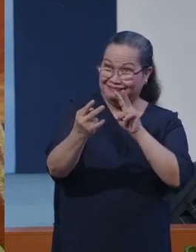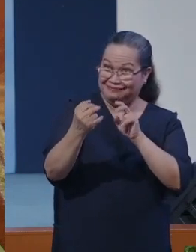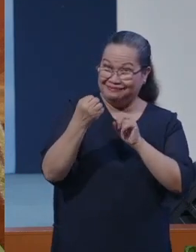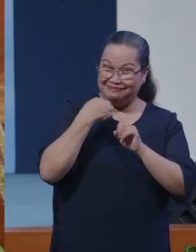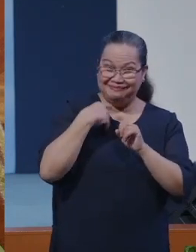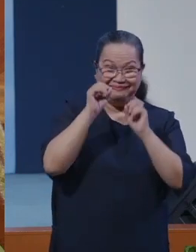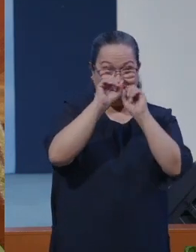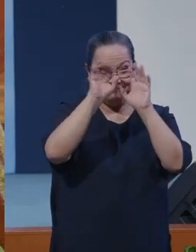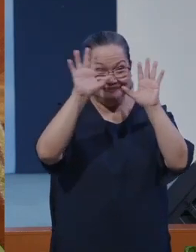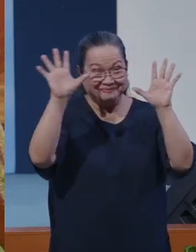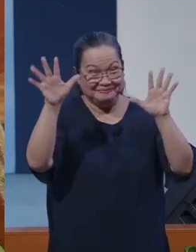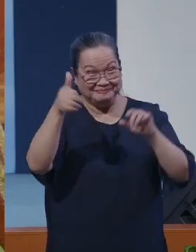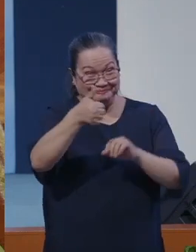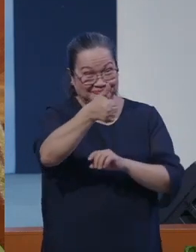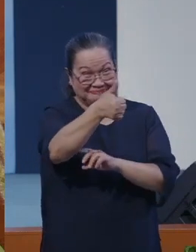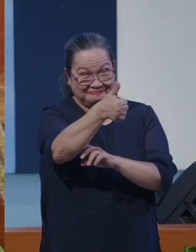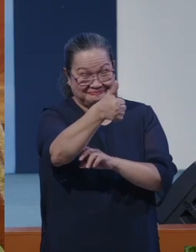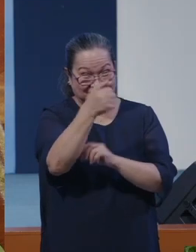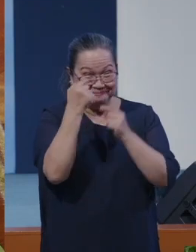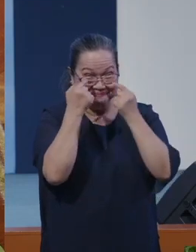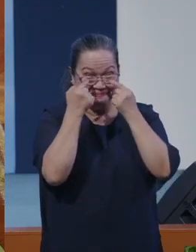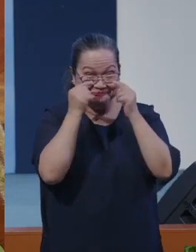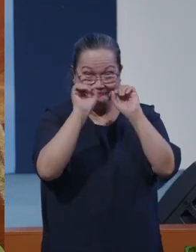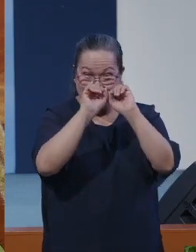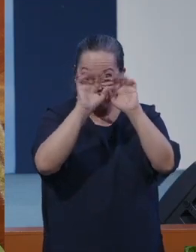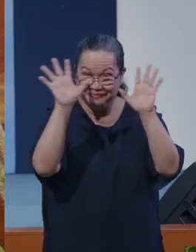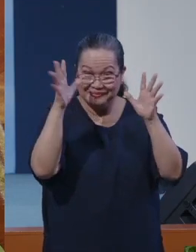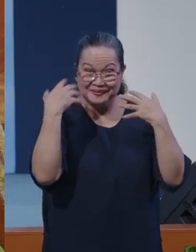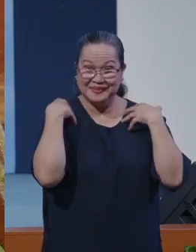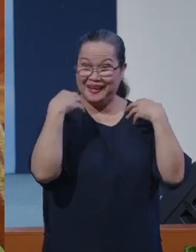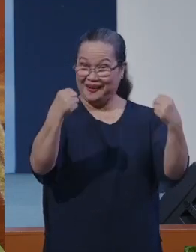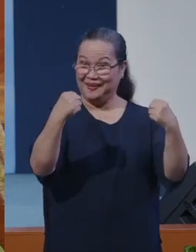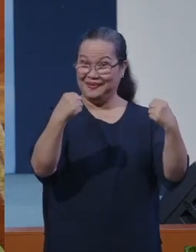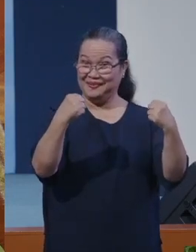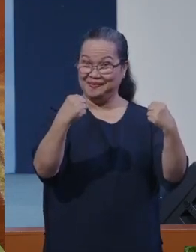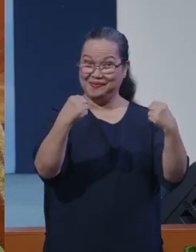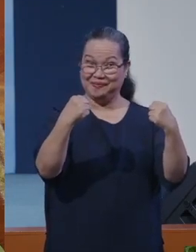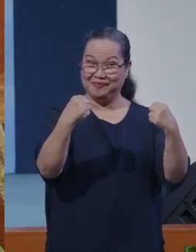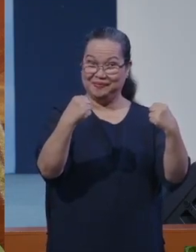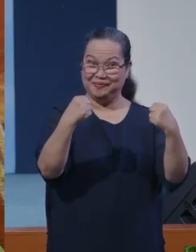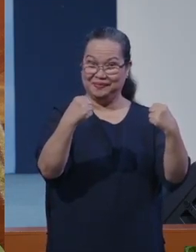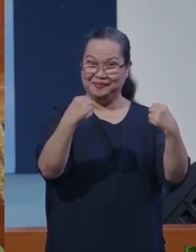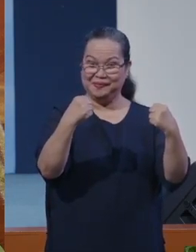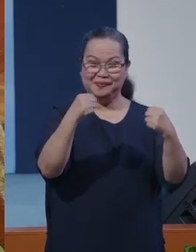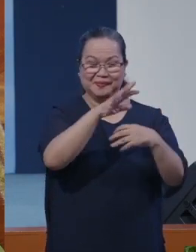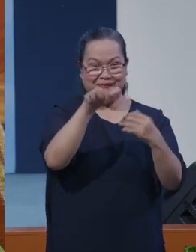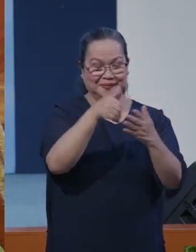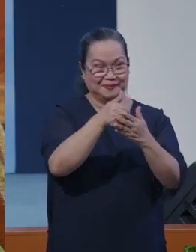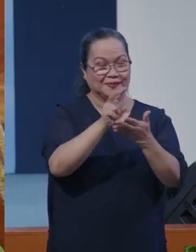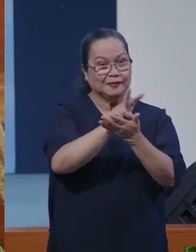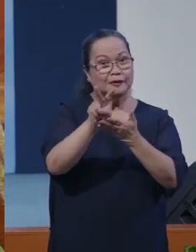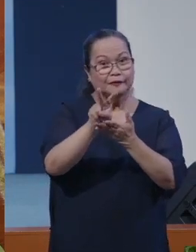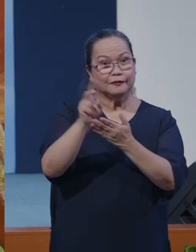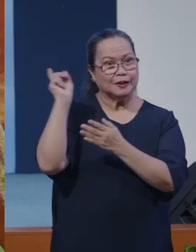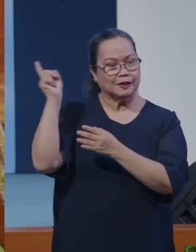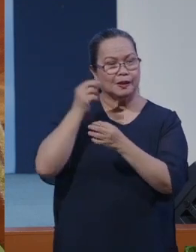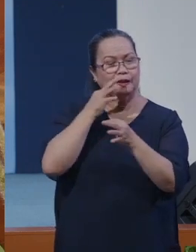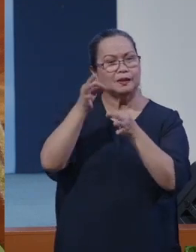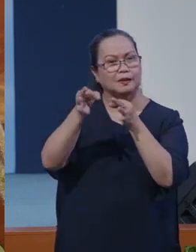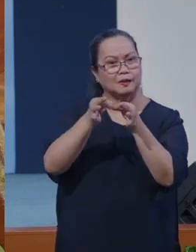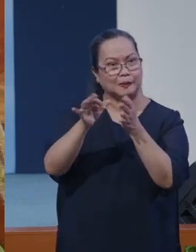healthy, maganda po yung word na ginamit doon. No? Kasi po, dito po, sa version natin,